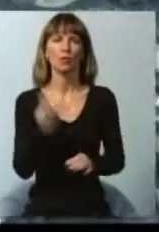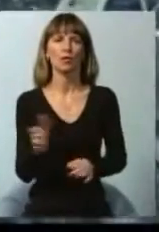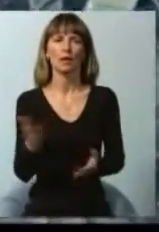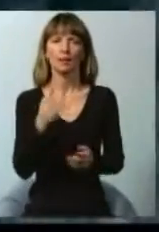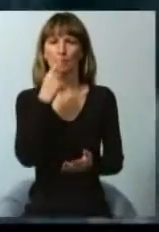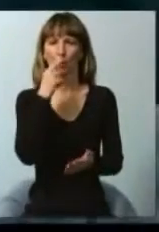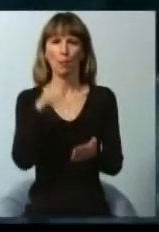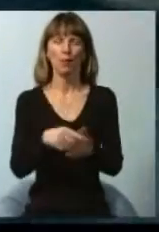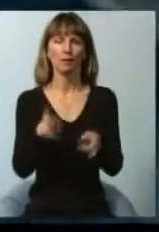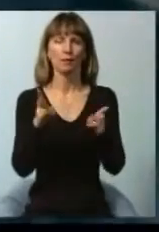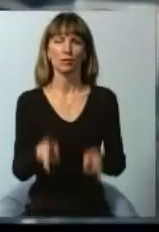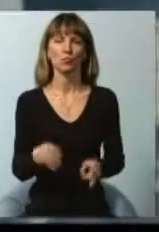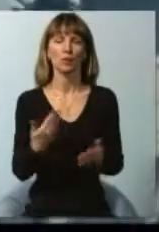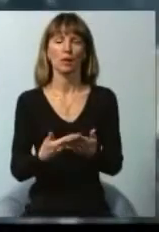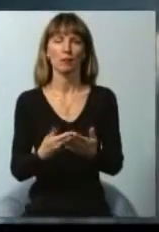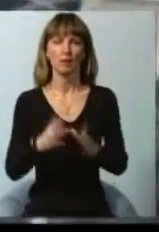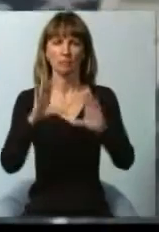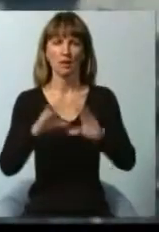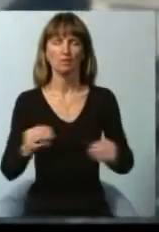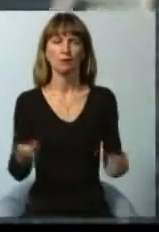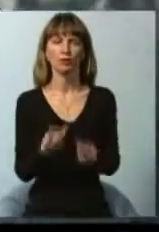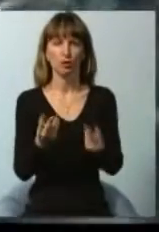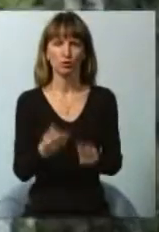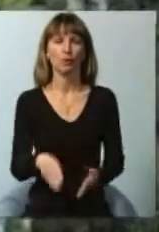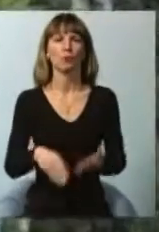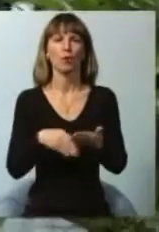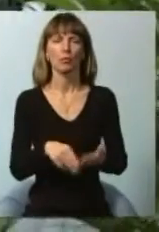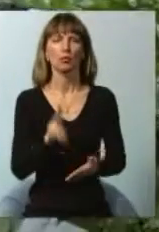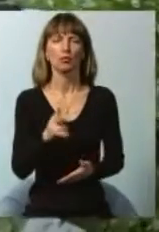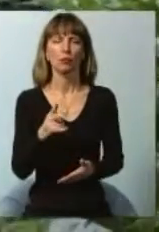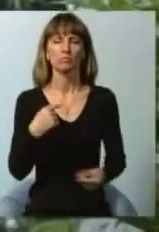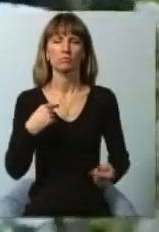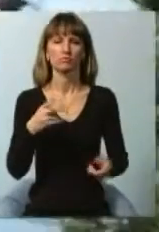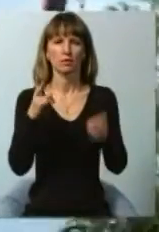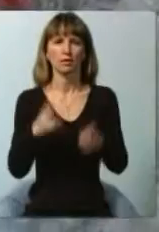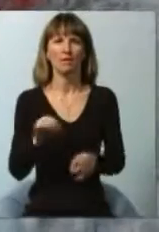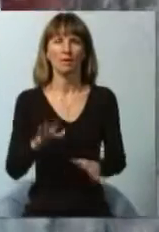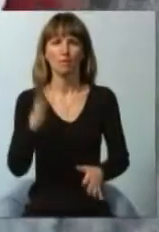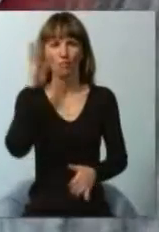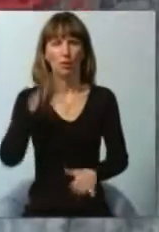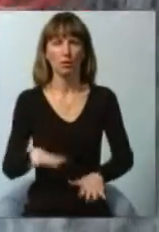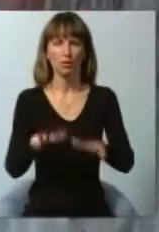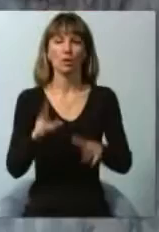біду. Наприклад, побороти пожежу, допомогти тим, хто постраждав від повені, потрапив у пастку